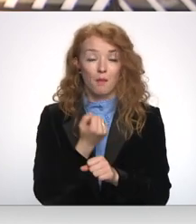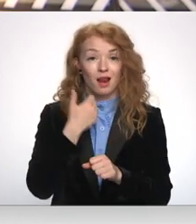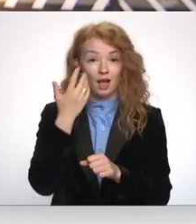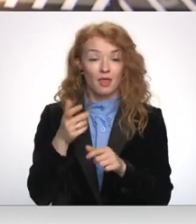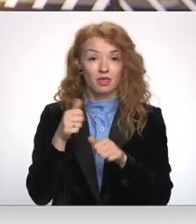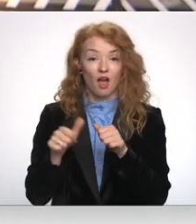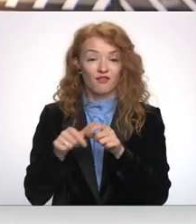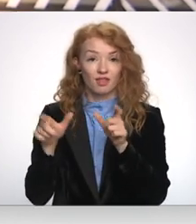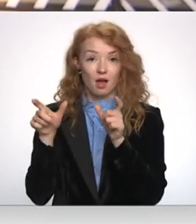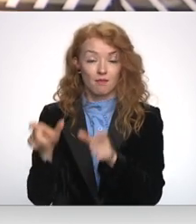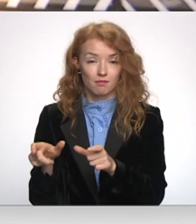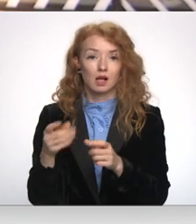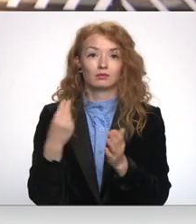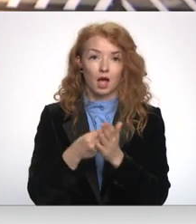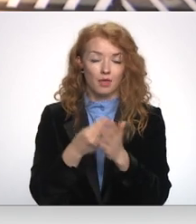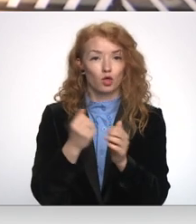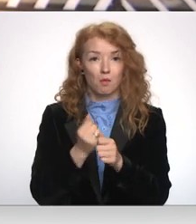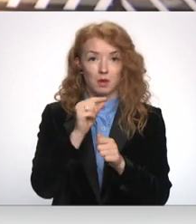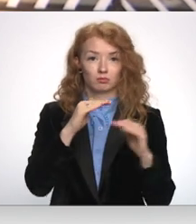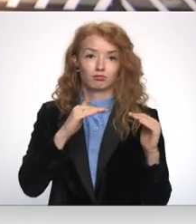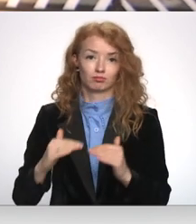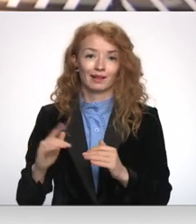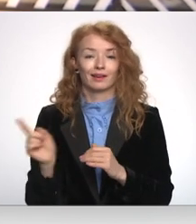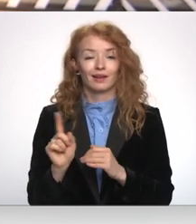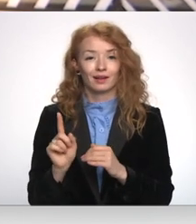naftas aizliegumu, cenas arī ir samazinājušās.